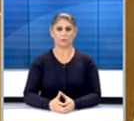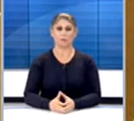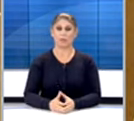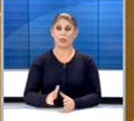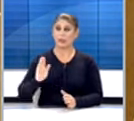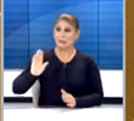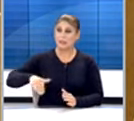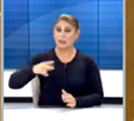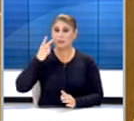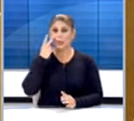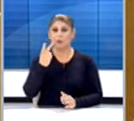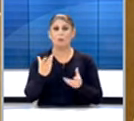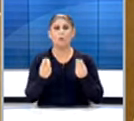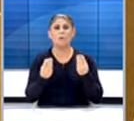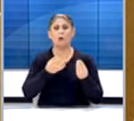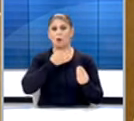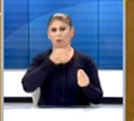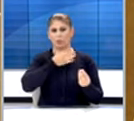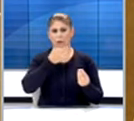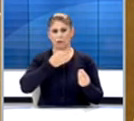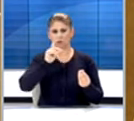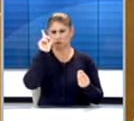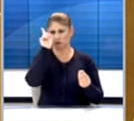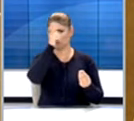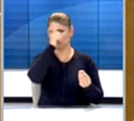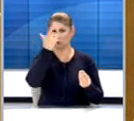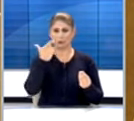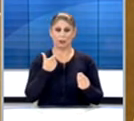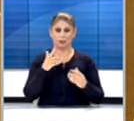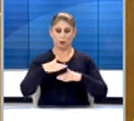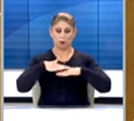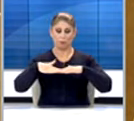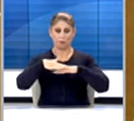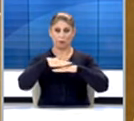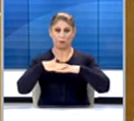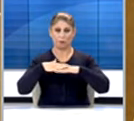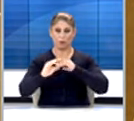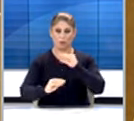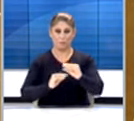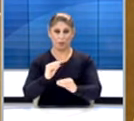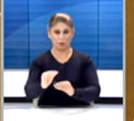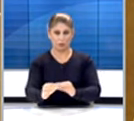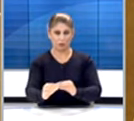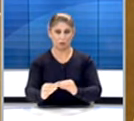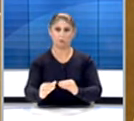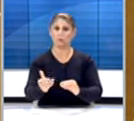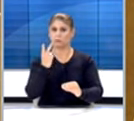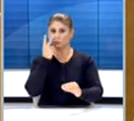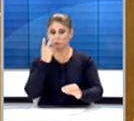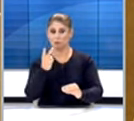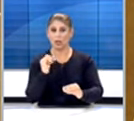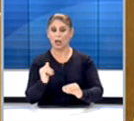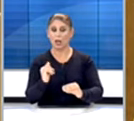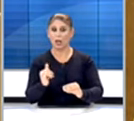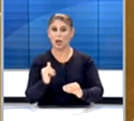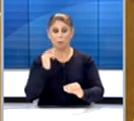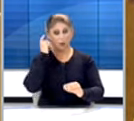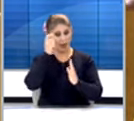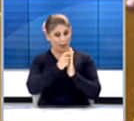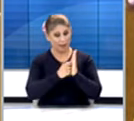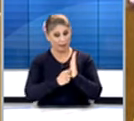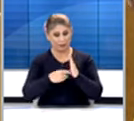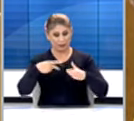έχουμε δει πολλαπλές δηλώσεις έπαρσης για το επίπεδο των επενδύσεων. Και βλέπετε ακόμα και στις εκθέσεις της